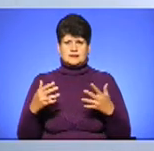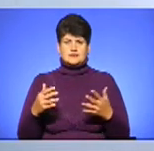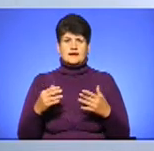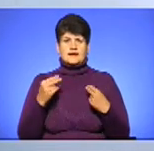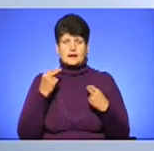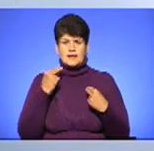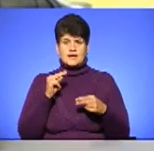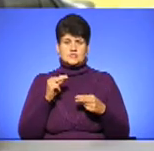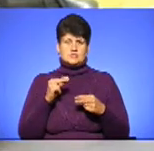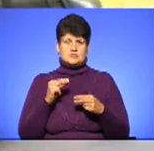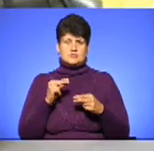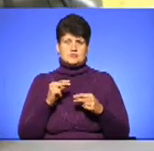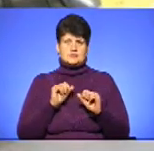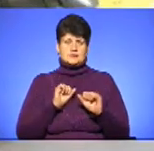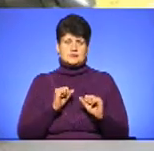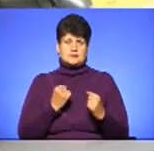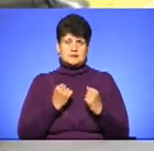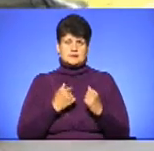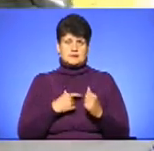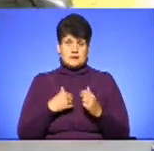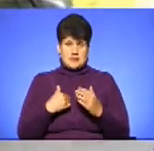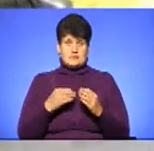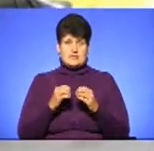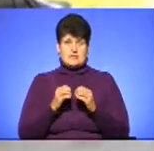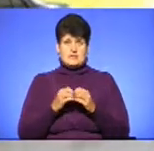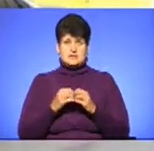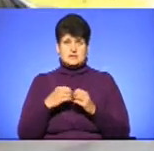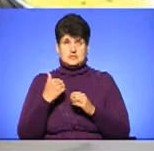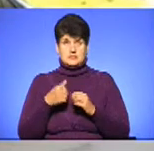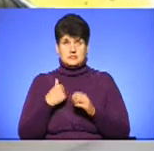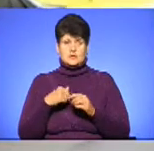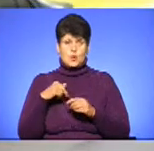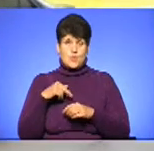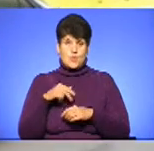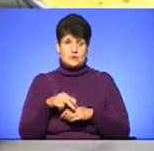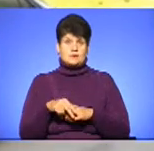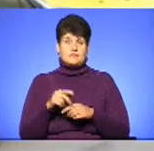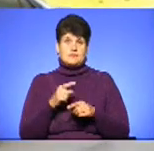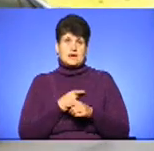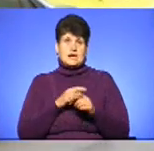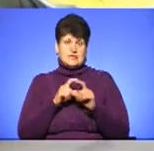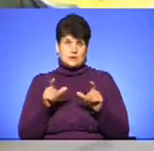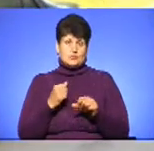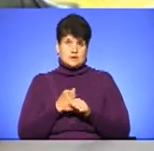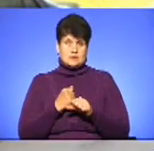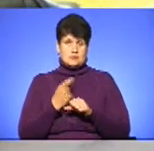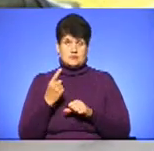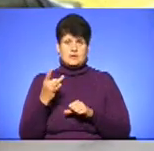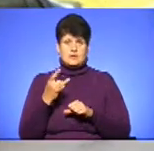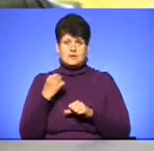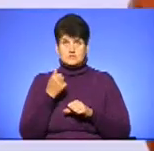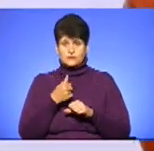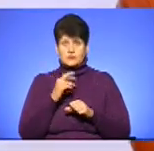ліпше перестрахуватися. Нам 10 років вже. Ходимо в клініку, робимо. Ага, як часто? Раз в год,